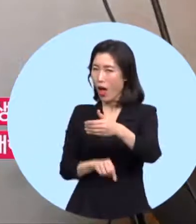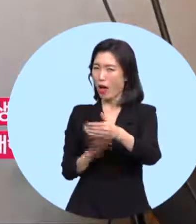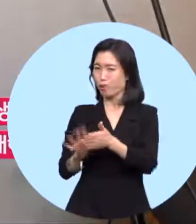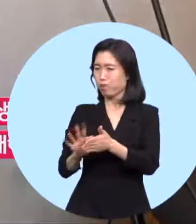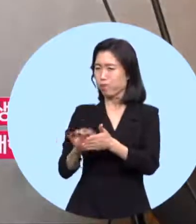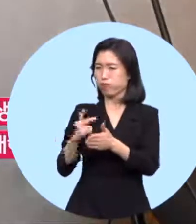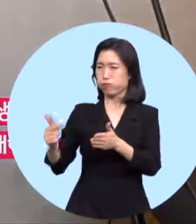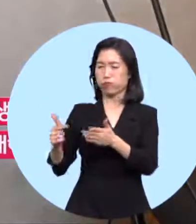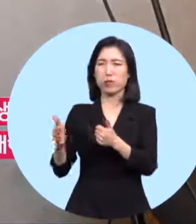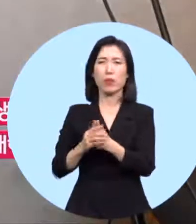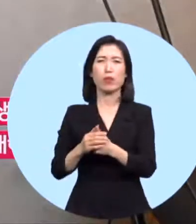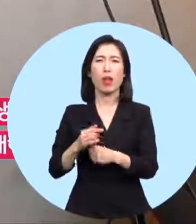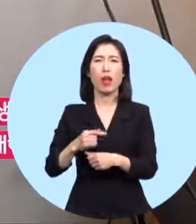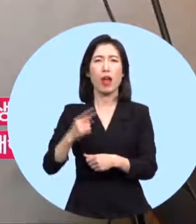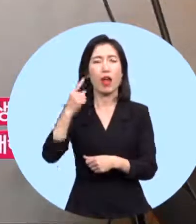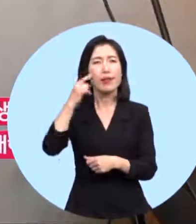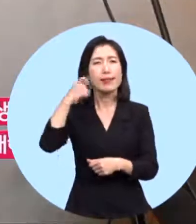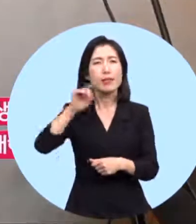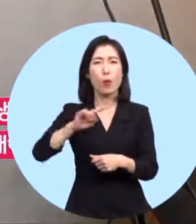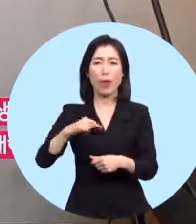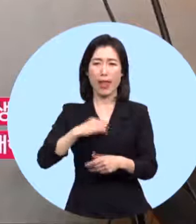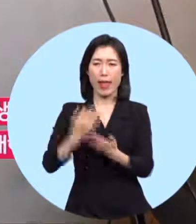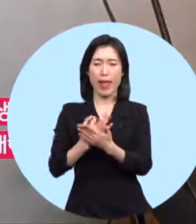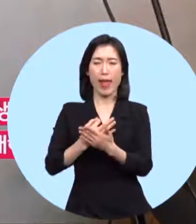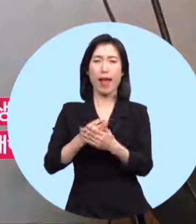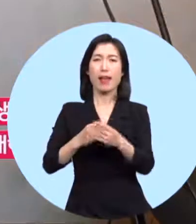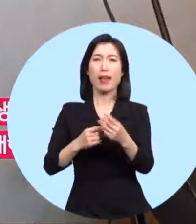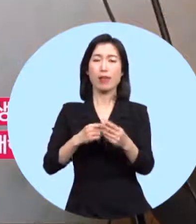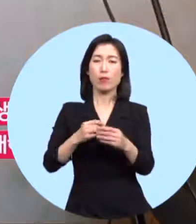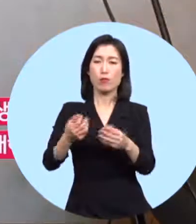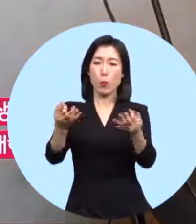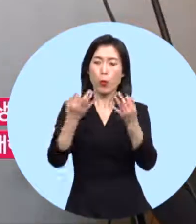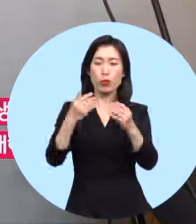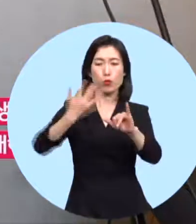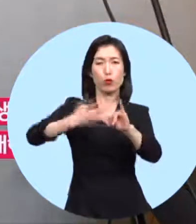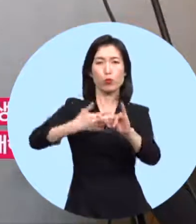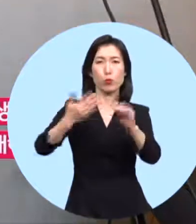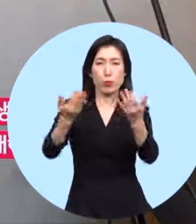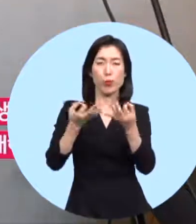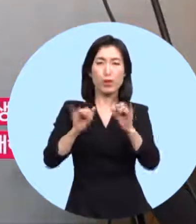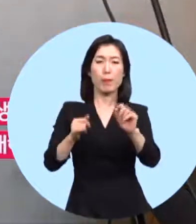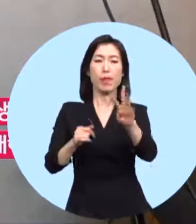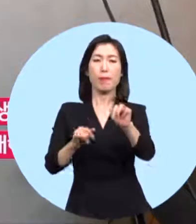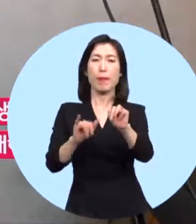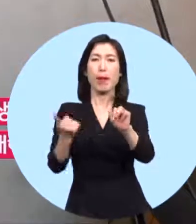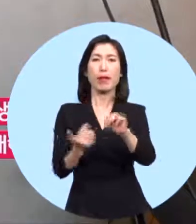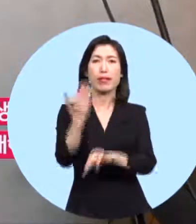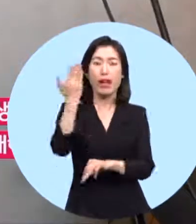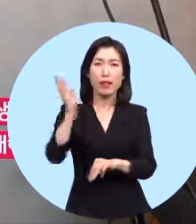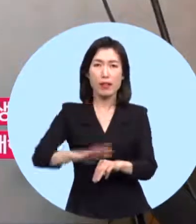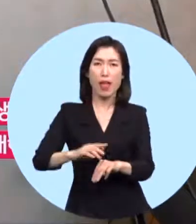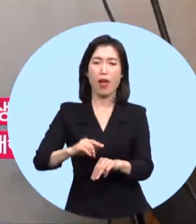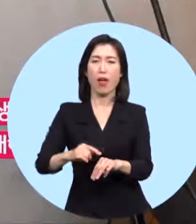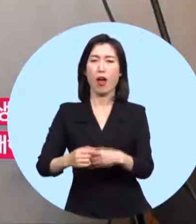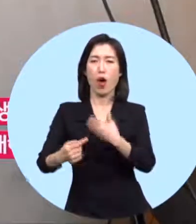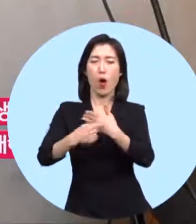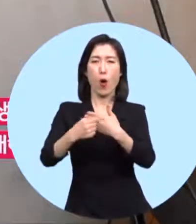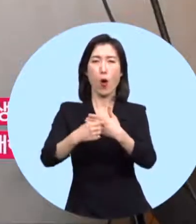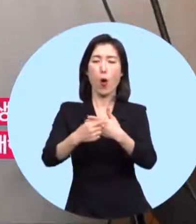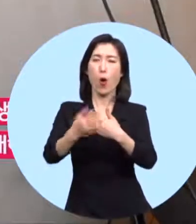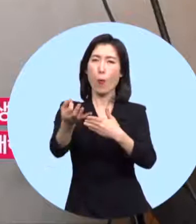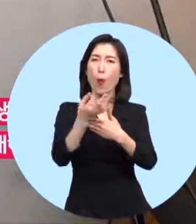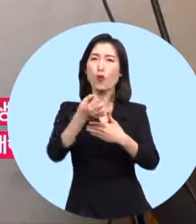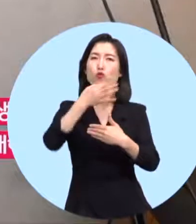되는 것 같습니다. 제가 이럴진데 일반 유튜버 분들은 뭐 제가 볼 때는 정말 희망적이지 않다.